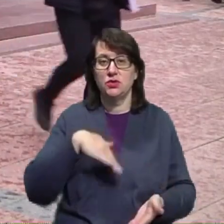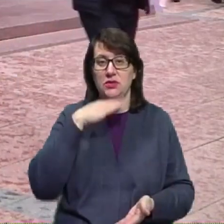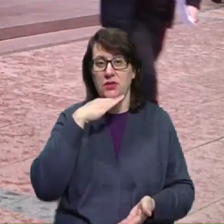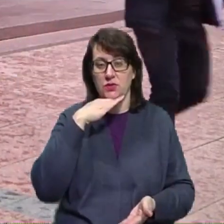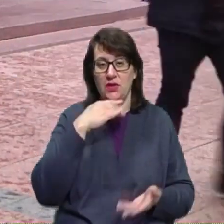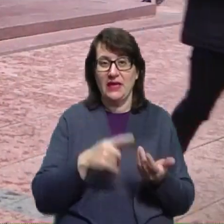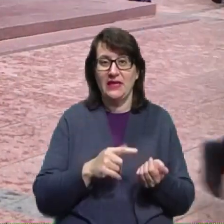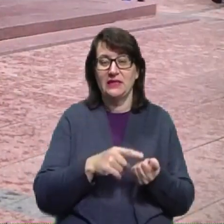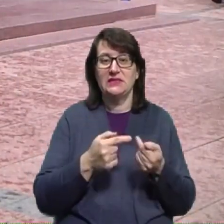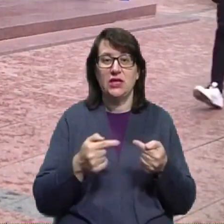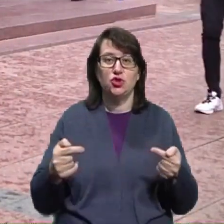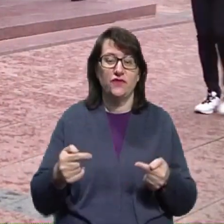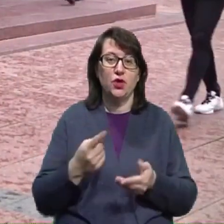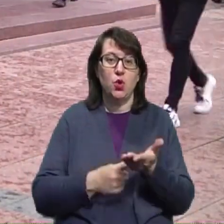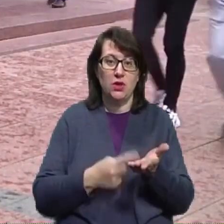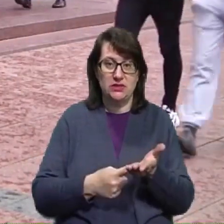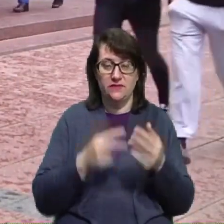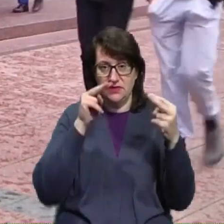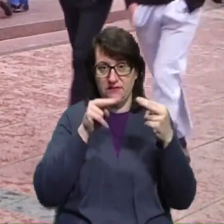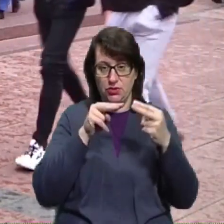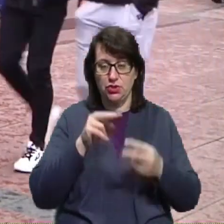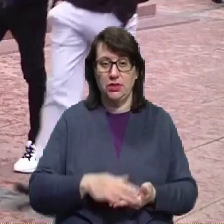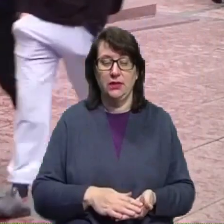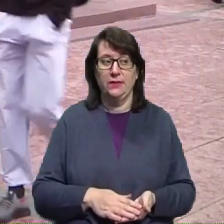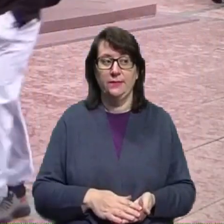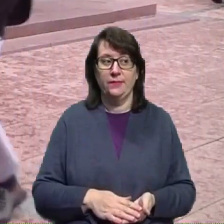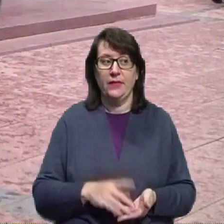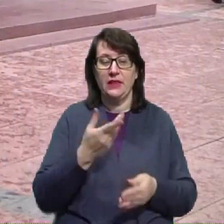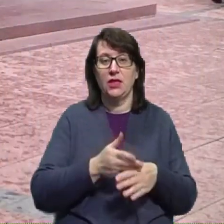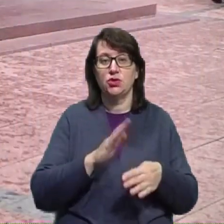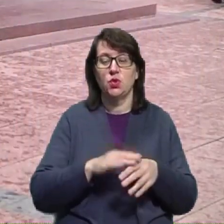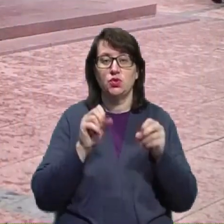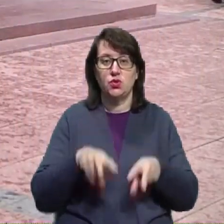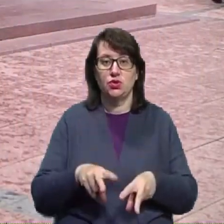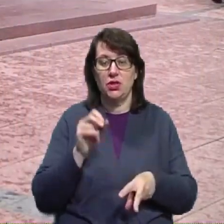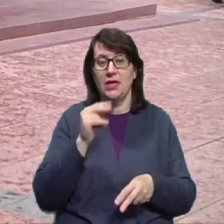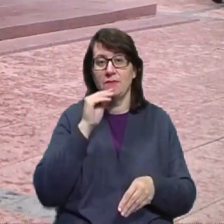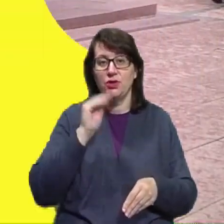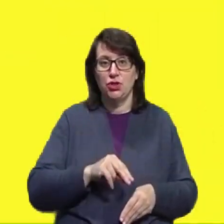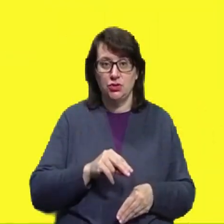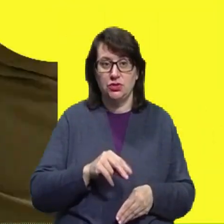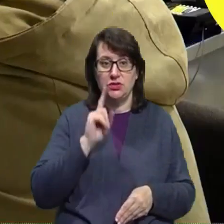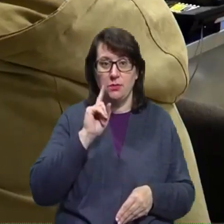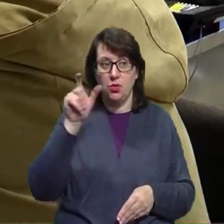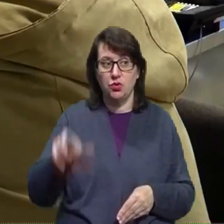кількість речових доказів, свідчення тяжкого злочину і причетності молодика.